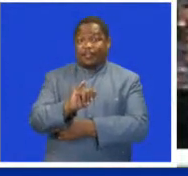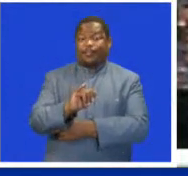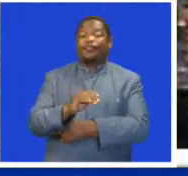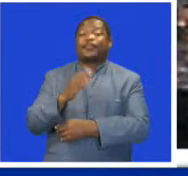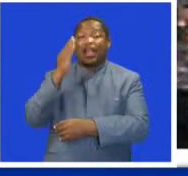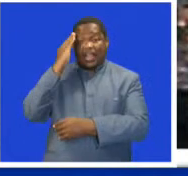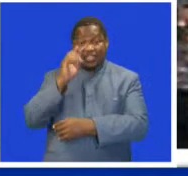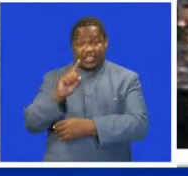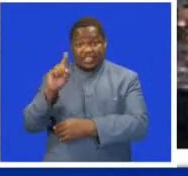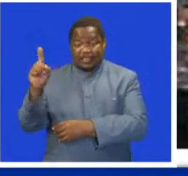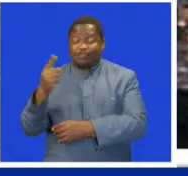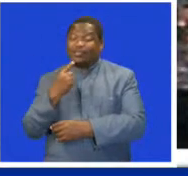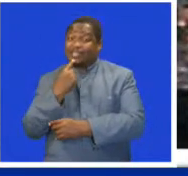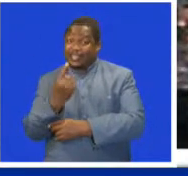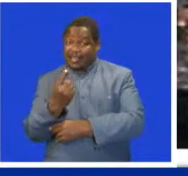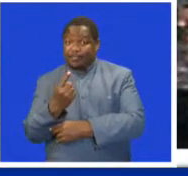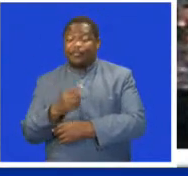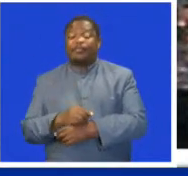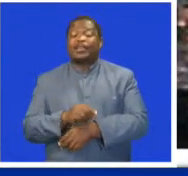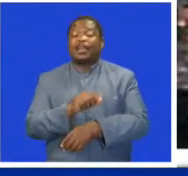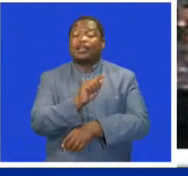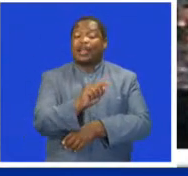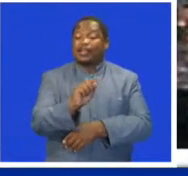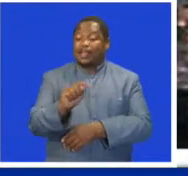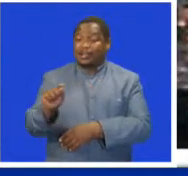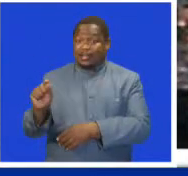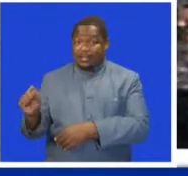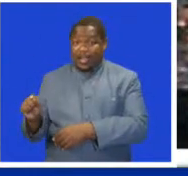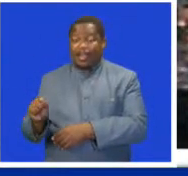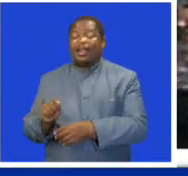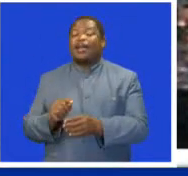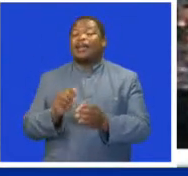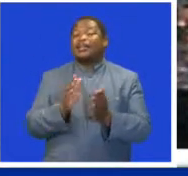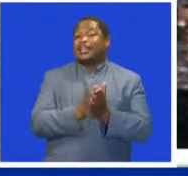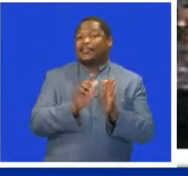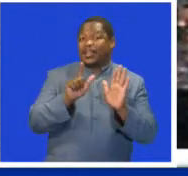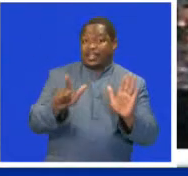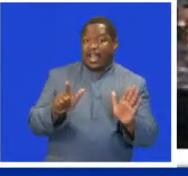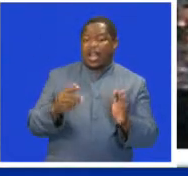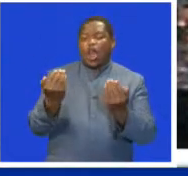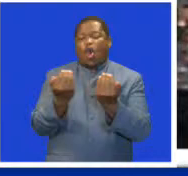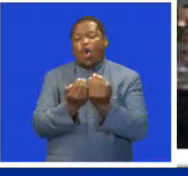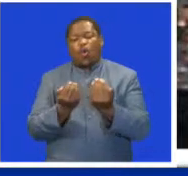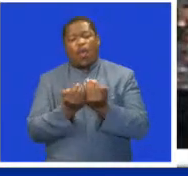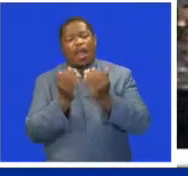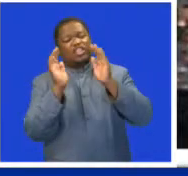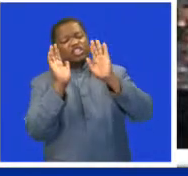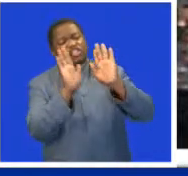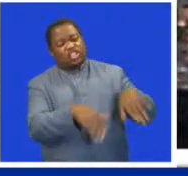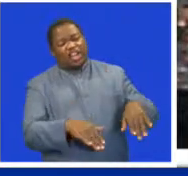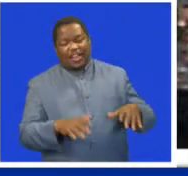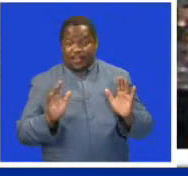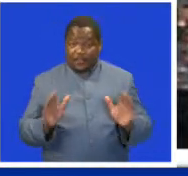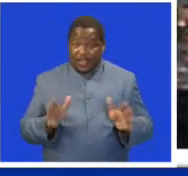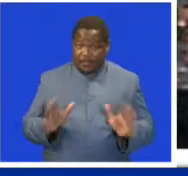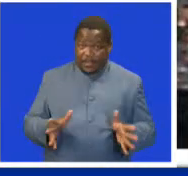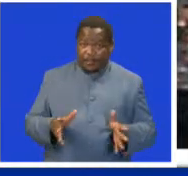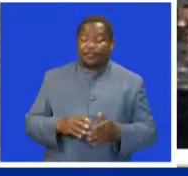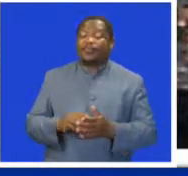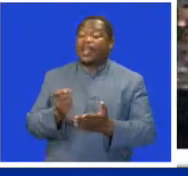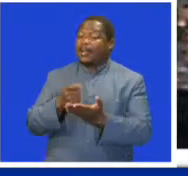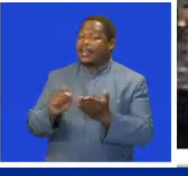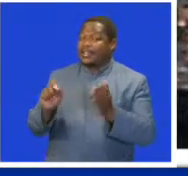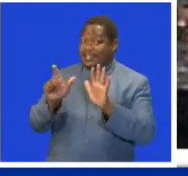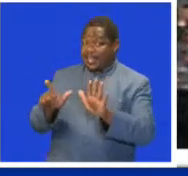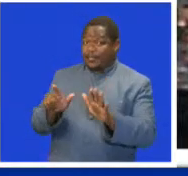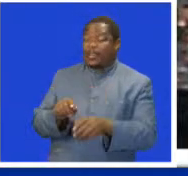bangamashumi lamabili nesikhombisa abafundi labayekele isikolwa kulomnyaka lophelile kanti bayimfica abafundi belibanga laka grade 7 labasengakabuyi